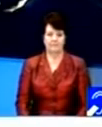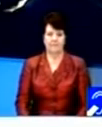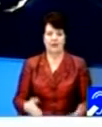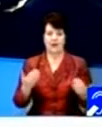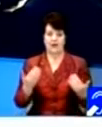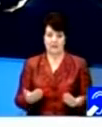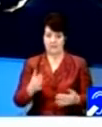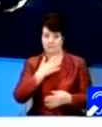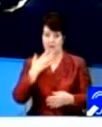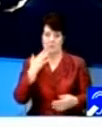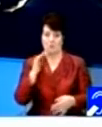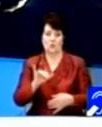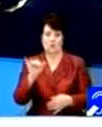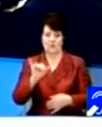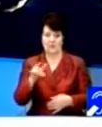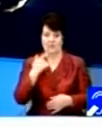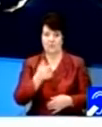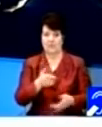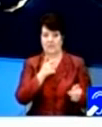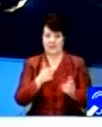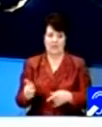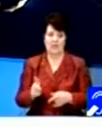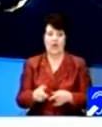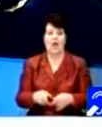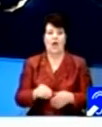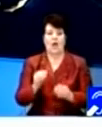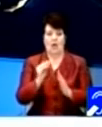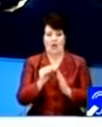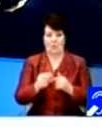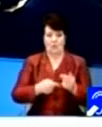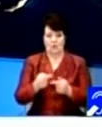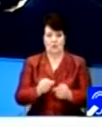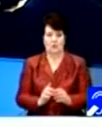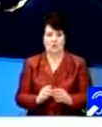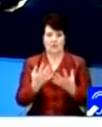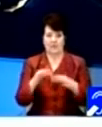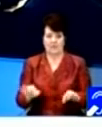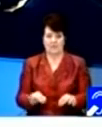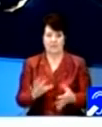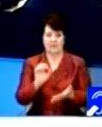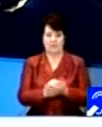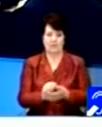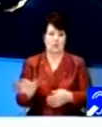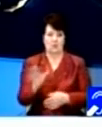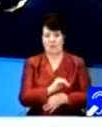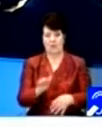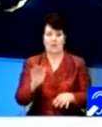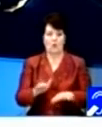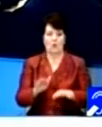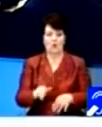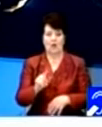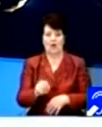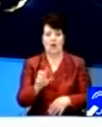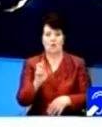Astăzi, cele mai multe universități au spus gata procesului de admitere și au anunțat că au fost ocupate practic toate locurile la buget. A